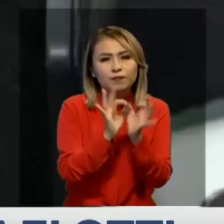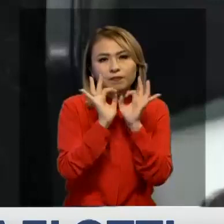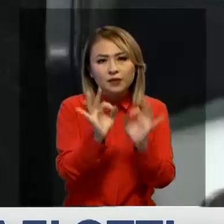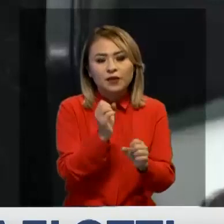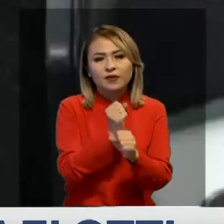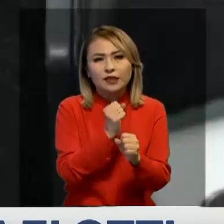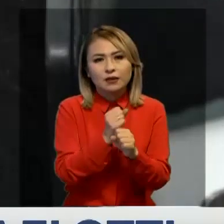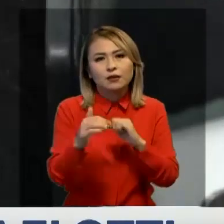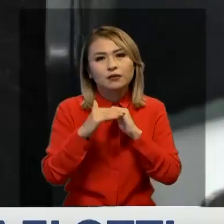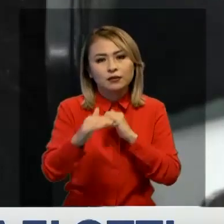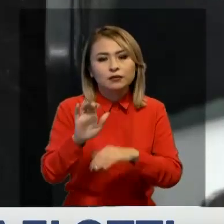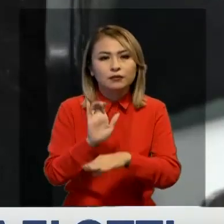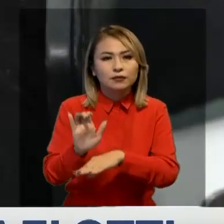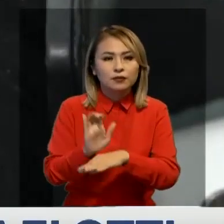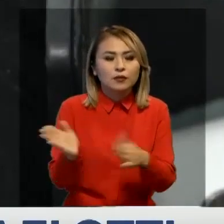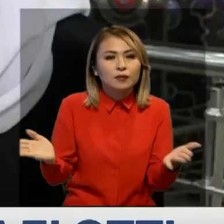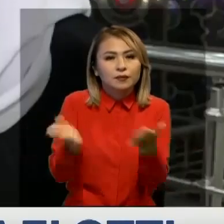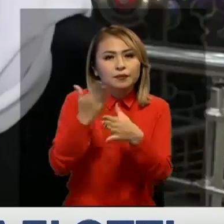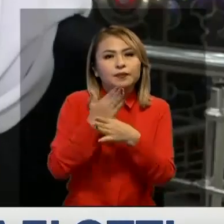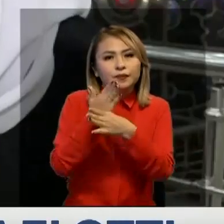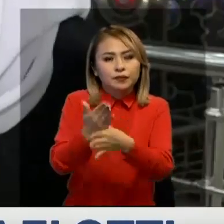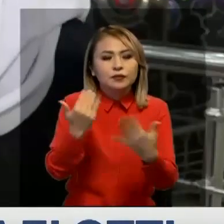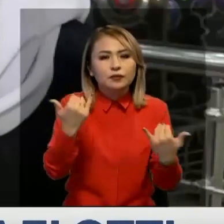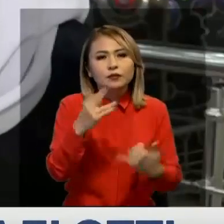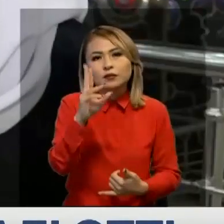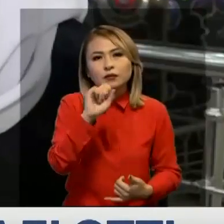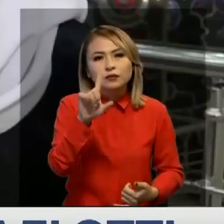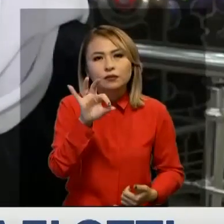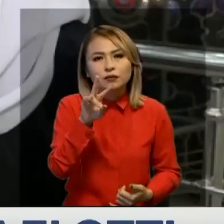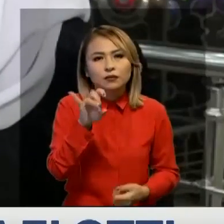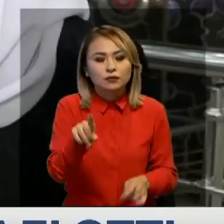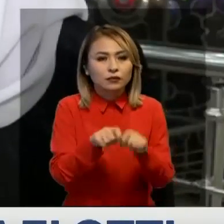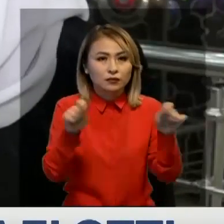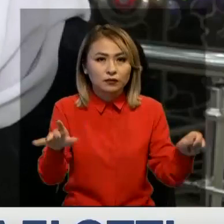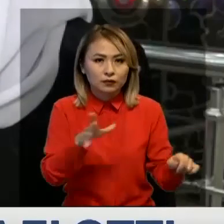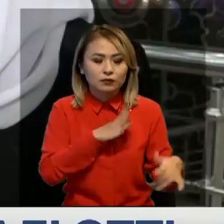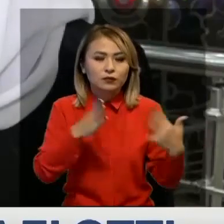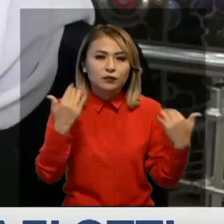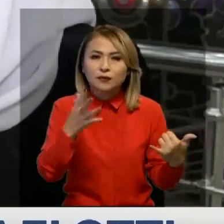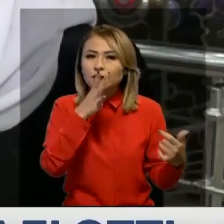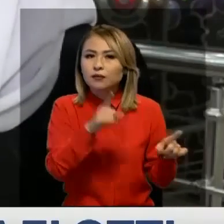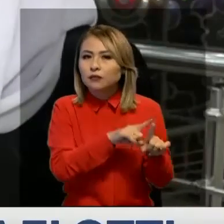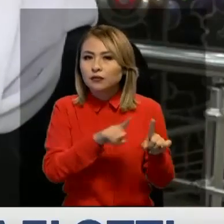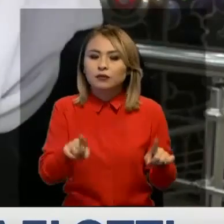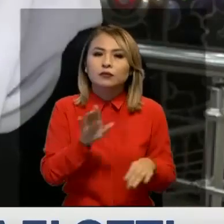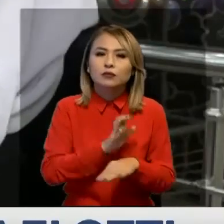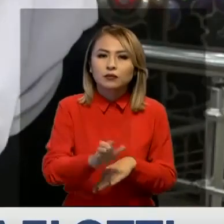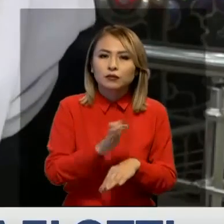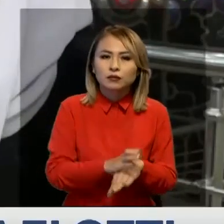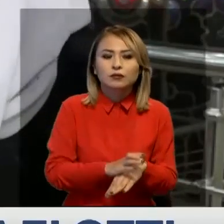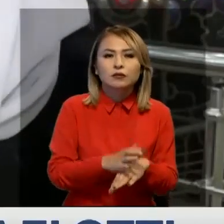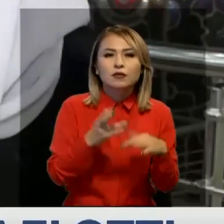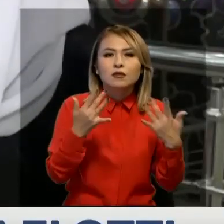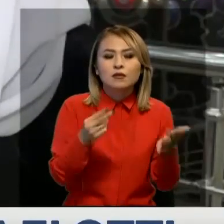оңтайландырып, отандық өндірушілерімізге қолдау түрінде қазөнер орталығын ашқан болатынбыз. Бұл жерде отандық өнімдер